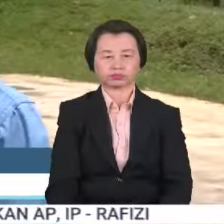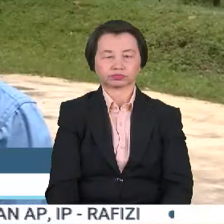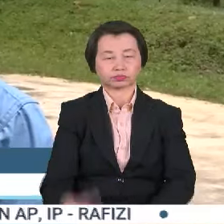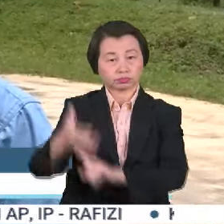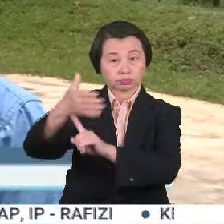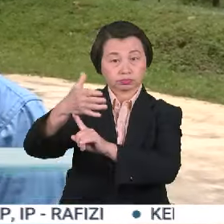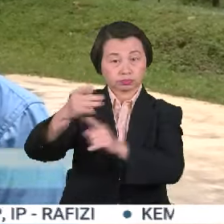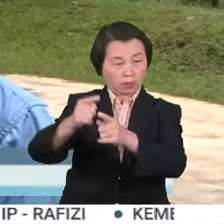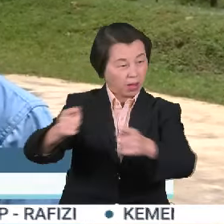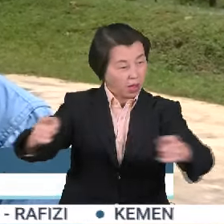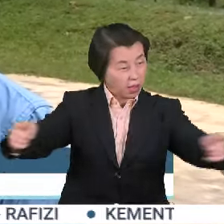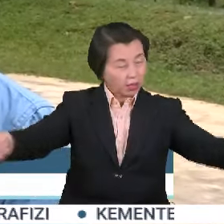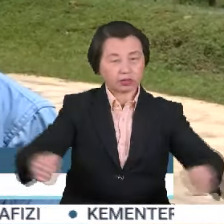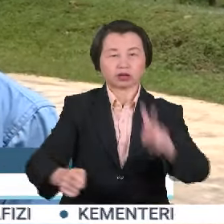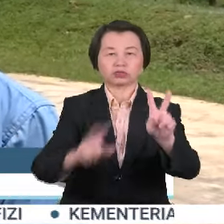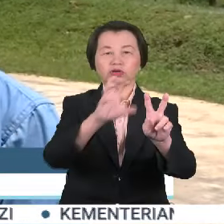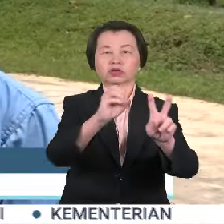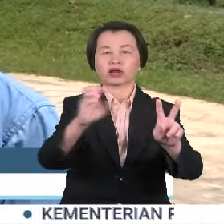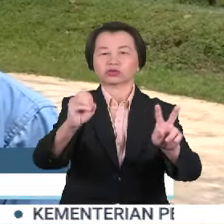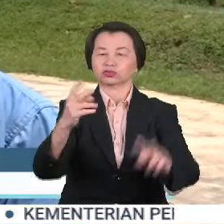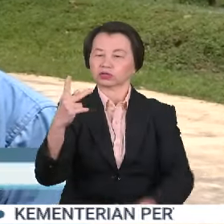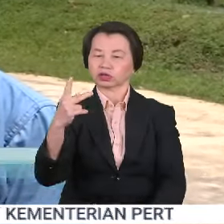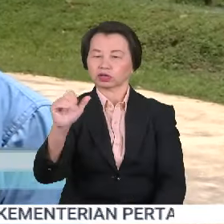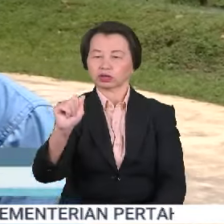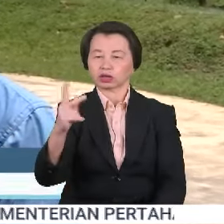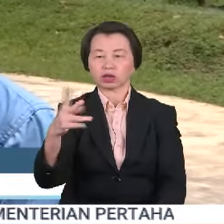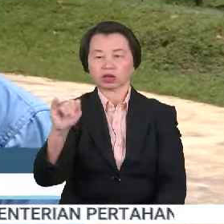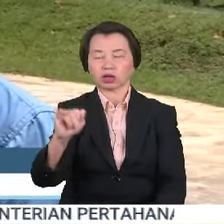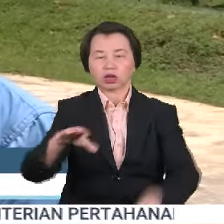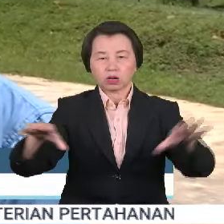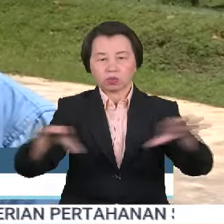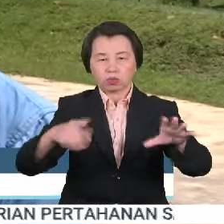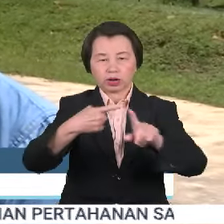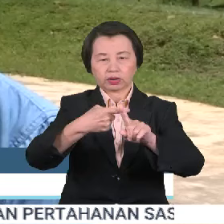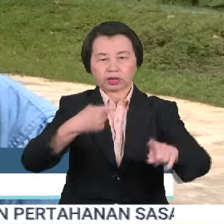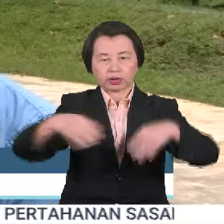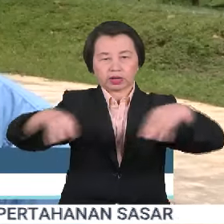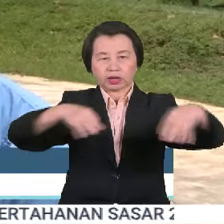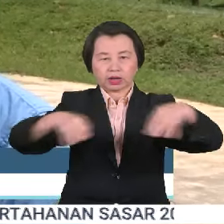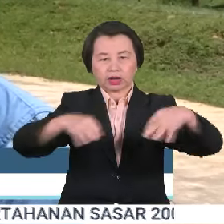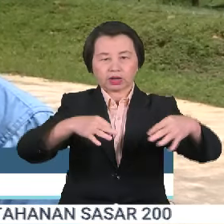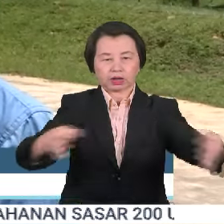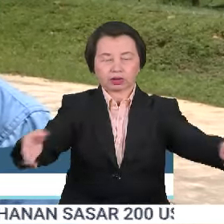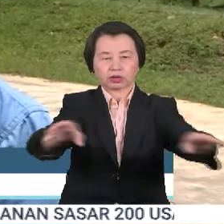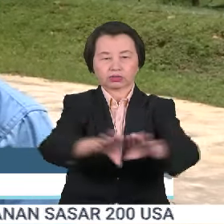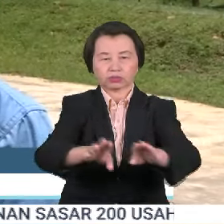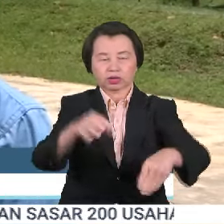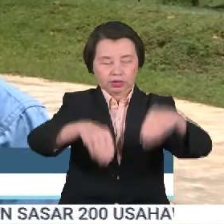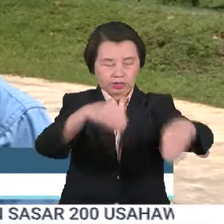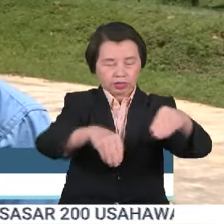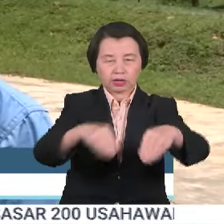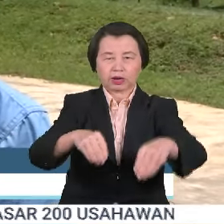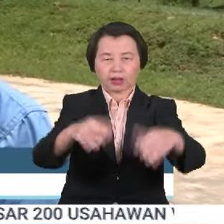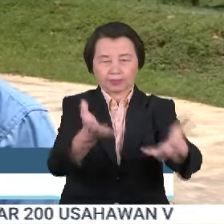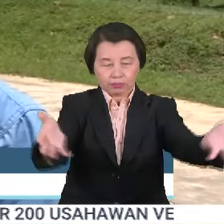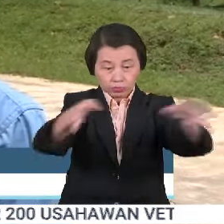sepanjang 200 kaki kita buat daripada penutup tanaman tuh